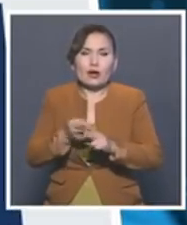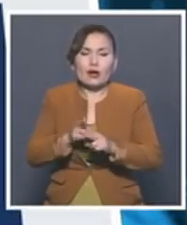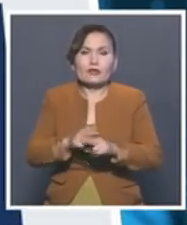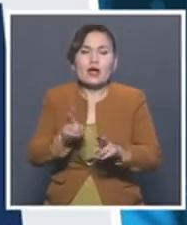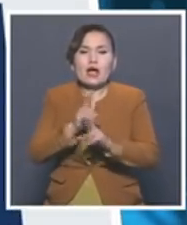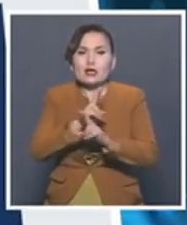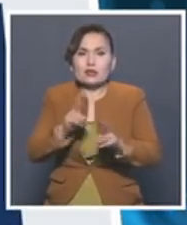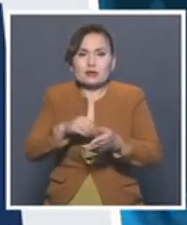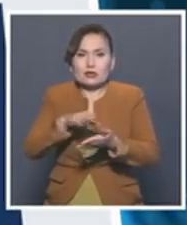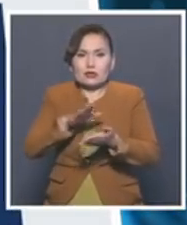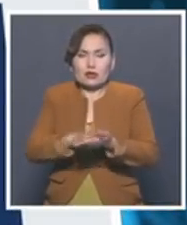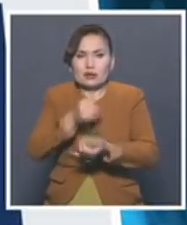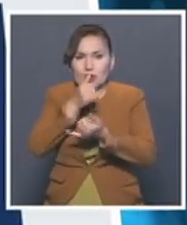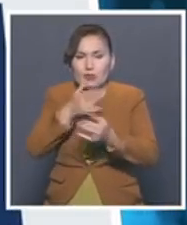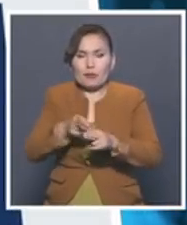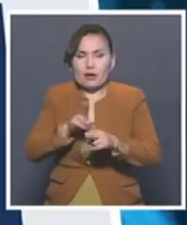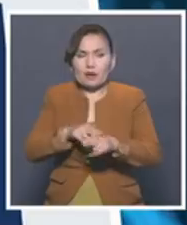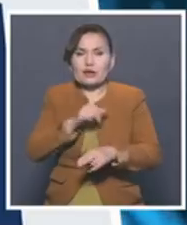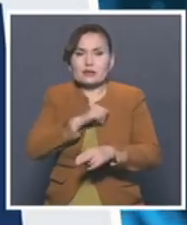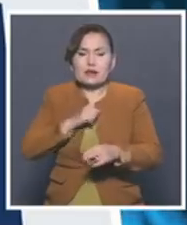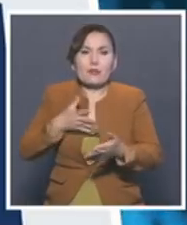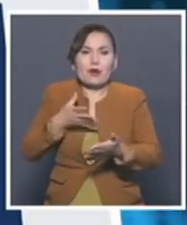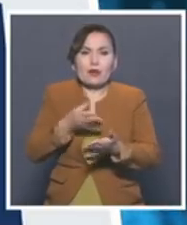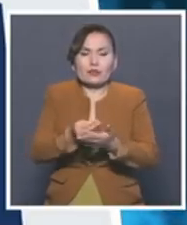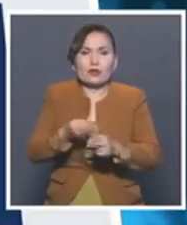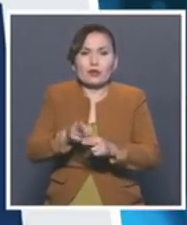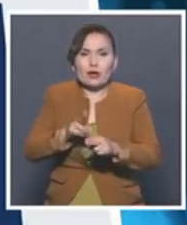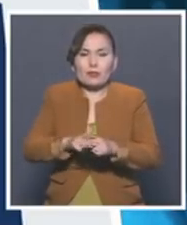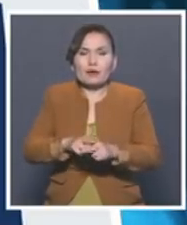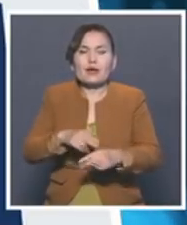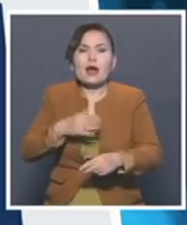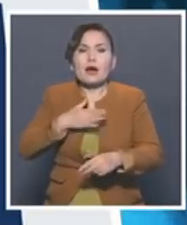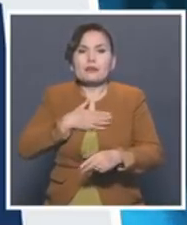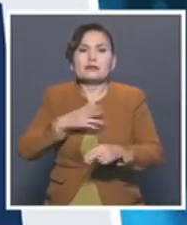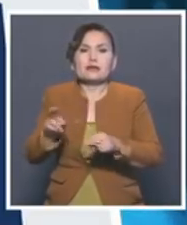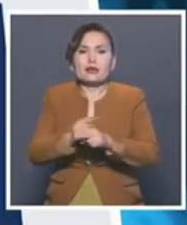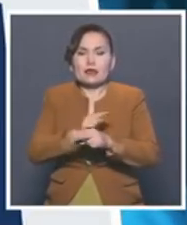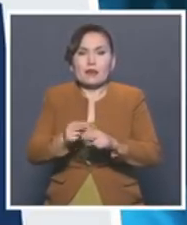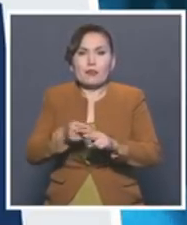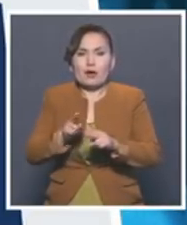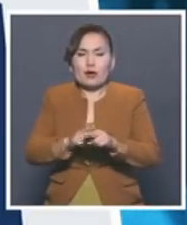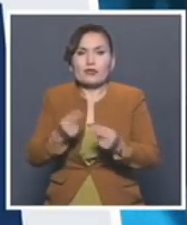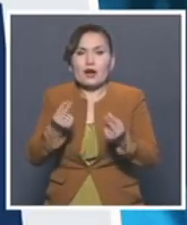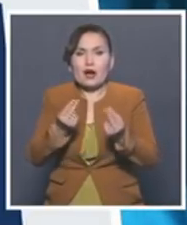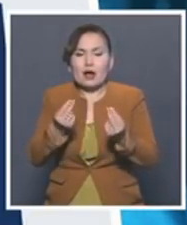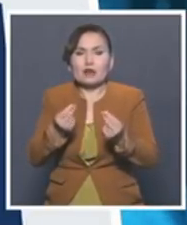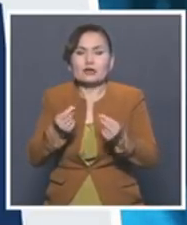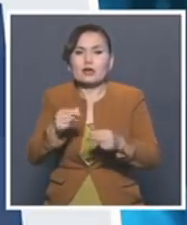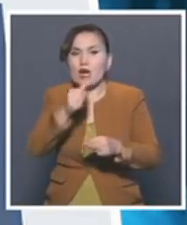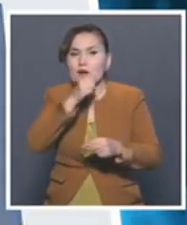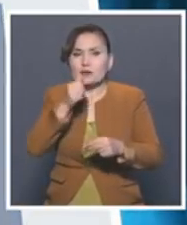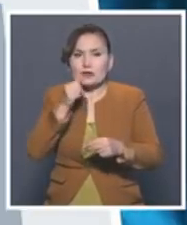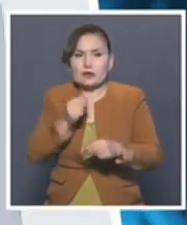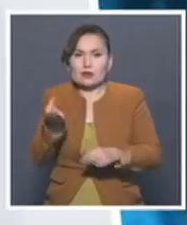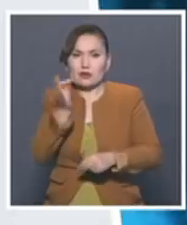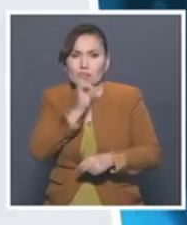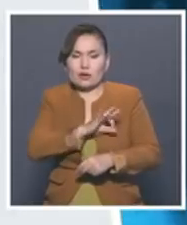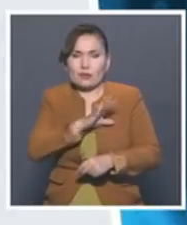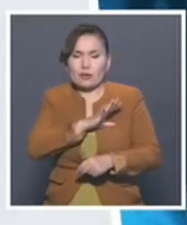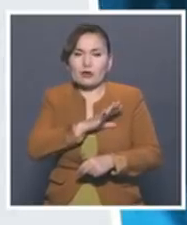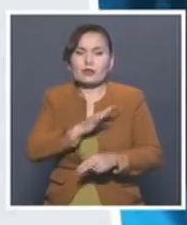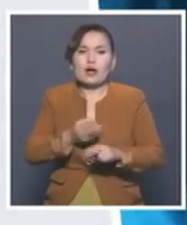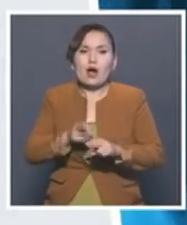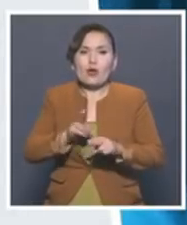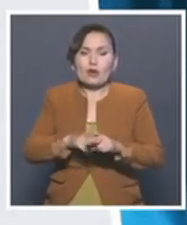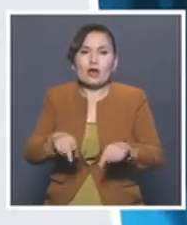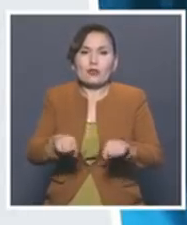жазыла алмадым. Ақыры ақылыға аралып жүрдім. Сөйтсем, бұл шырақтарым бізді сыртымыздан емдеп, сол үшін бюджеттен ақша алып келіпті ғой. Әлеуметтік